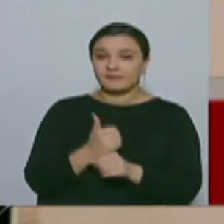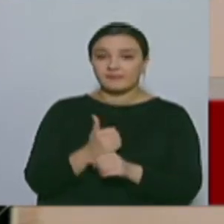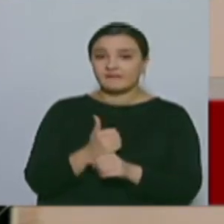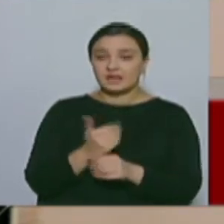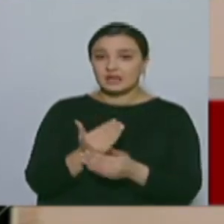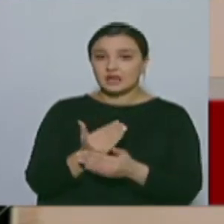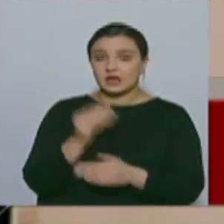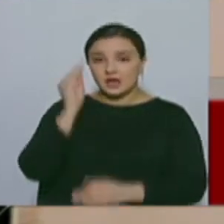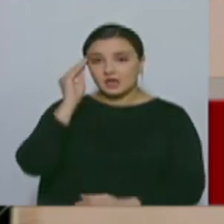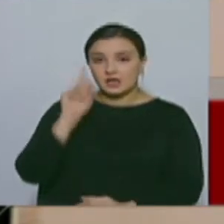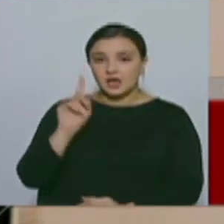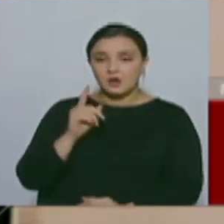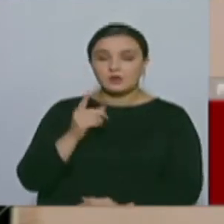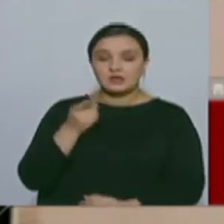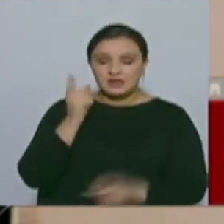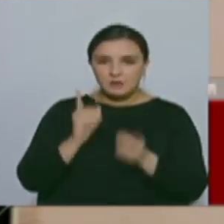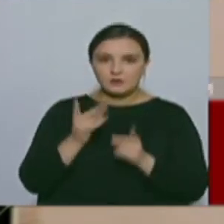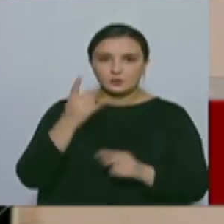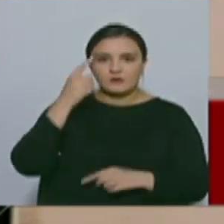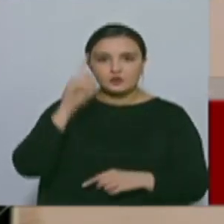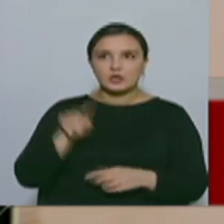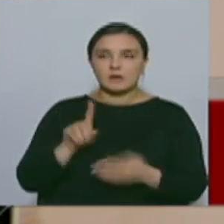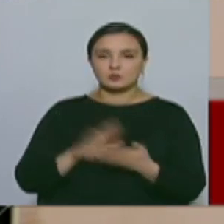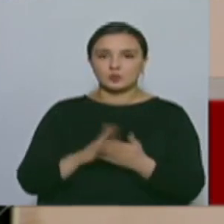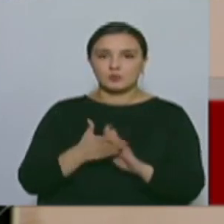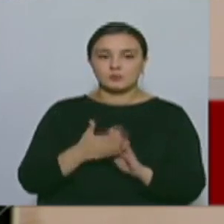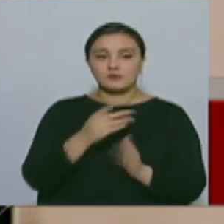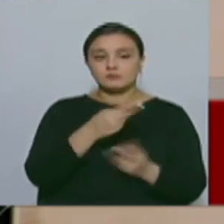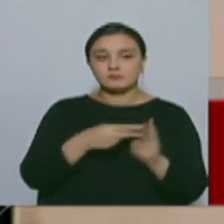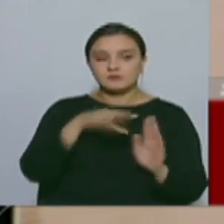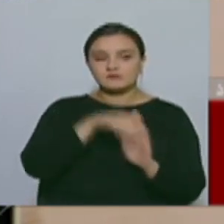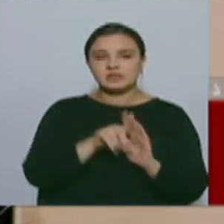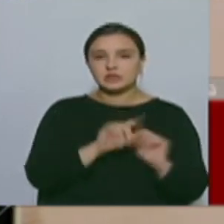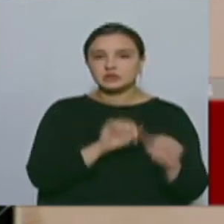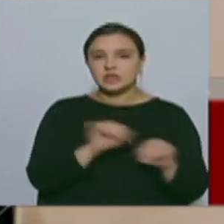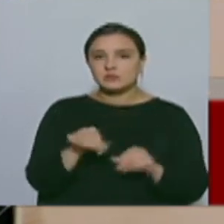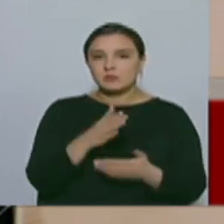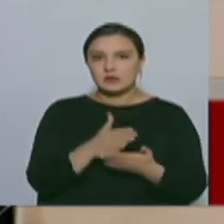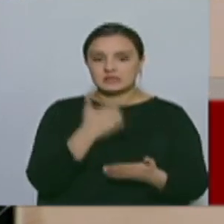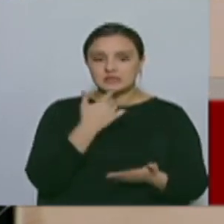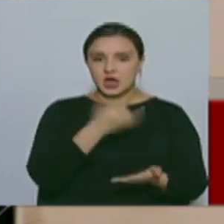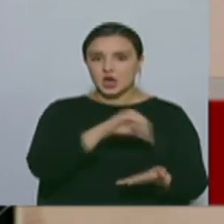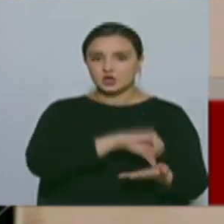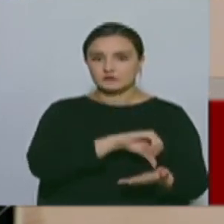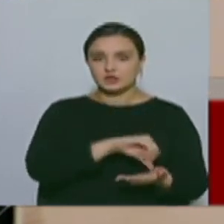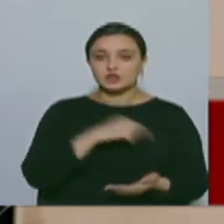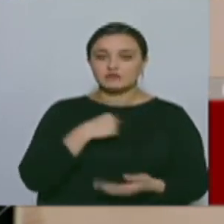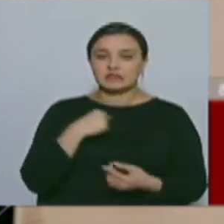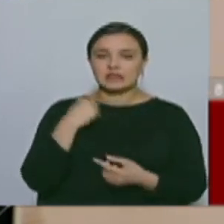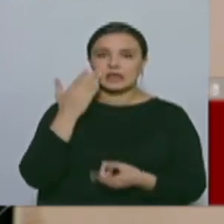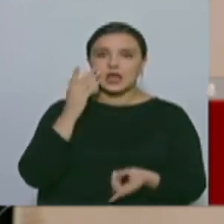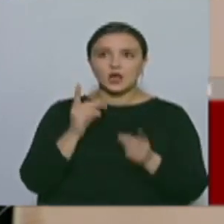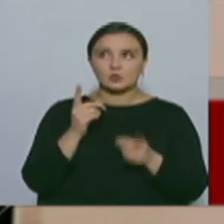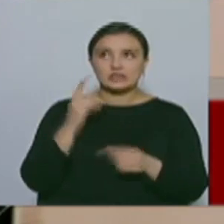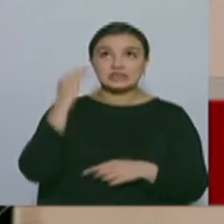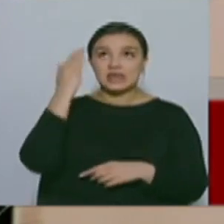ის, რომ მართლა ვიცოდეთ რა მდგომარეობა, მართლა ვიცოდეთ იმ დაწესებულების შესაძლებლობები, რომელშიც ახლა მიხეილ სააკაშვილი იმყოფება. ჩვენ რეალურად